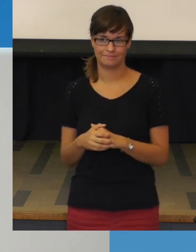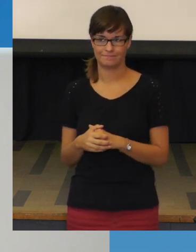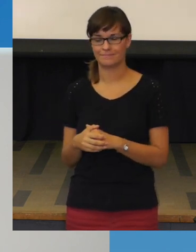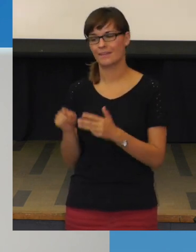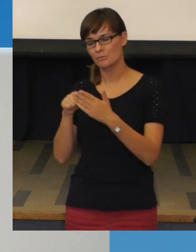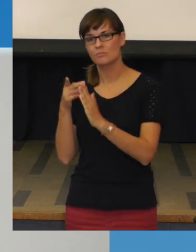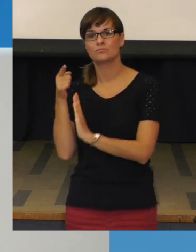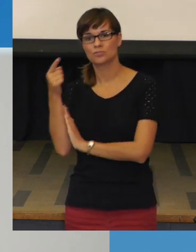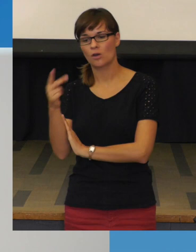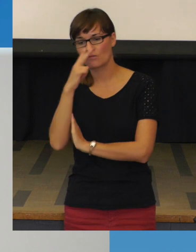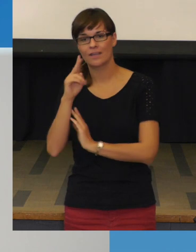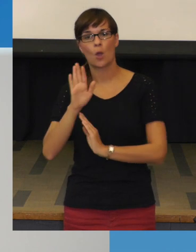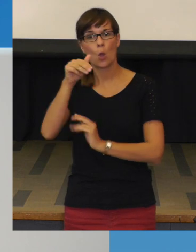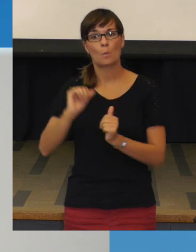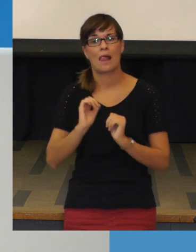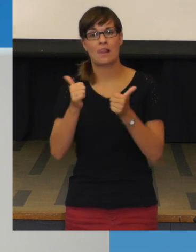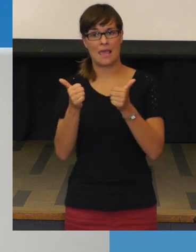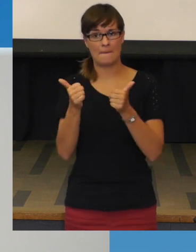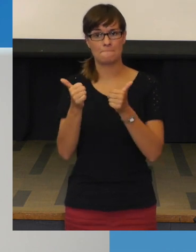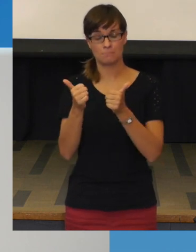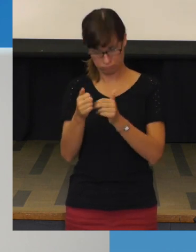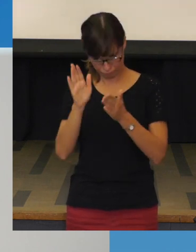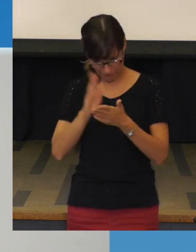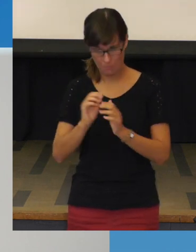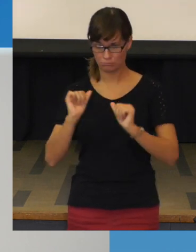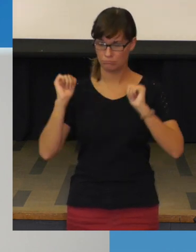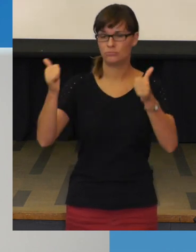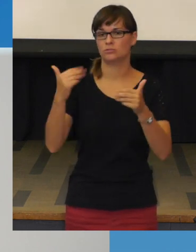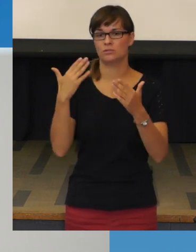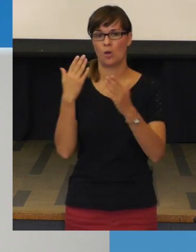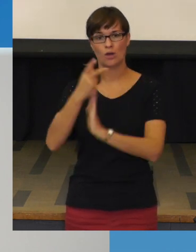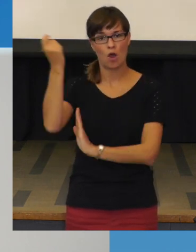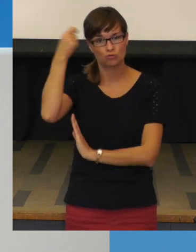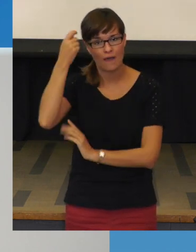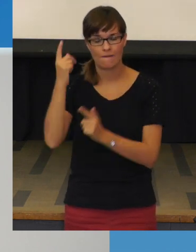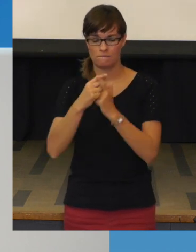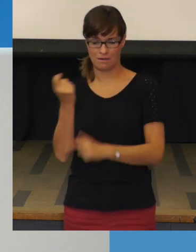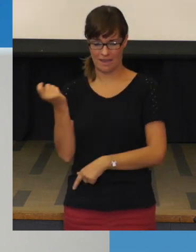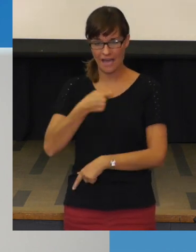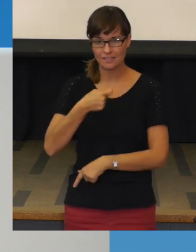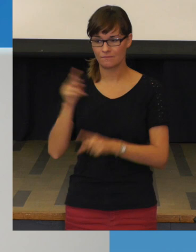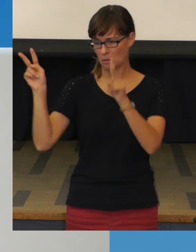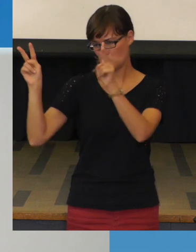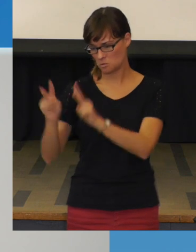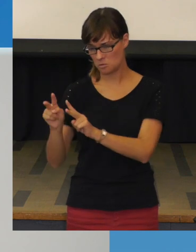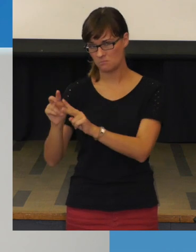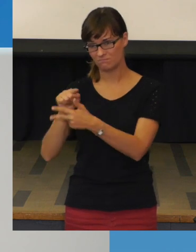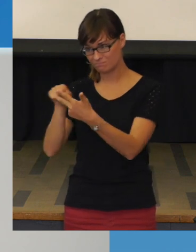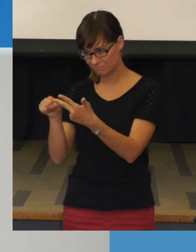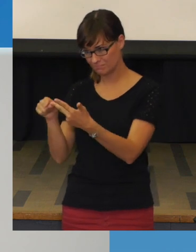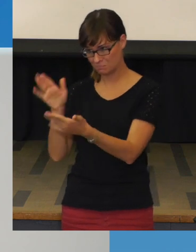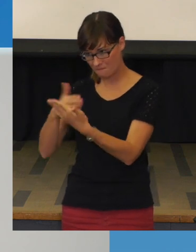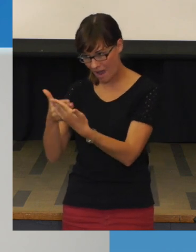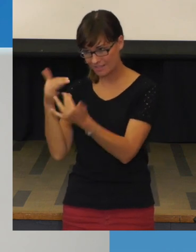von harten Endpunkten wie Herzinfarkt oder Schlaganfall. Und solange das nicht stattgefunden hat, wirklich ganz konsequente Therapie der